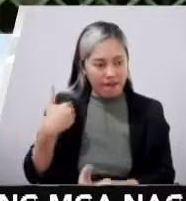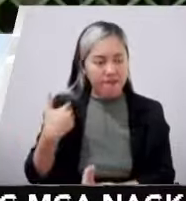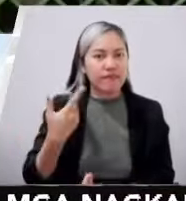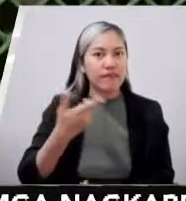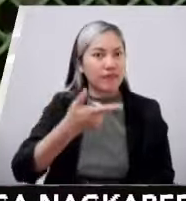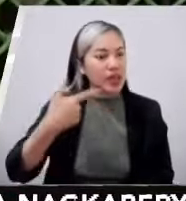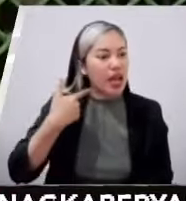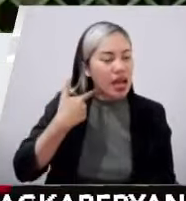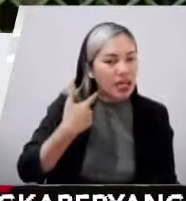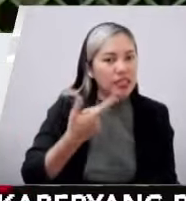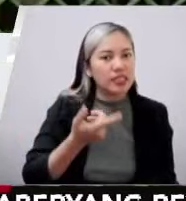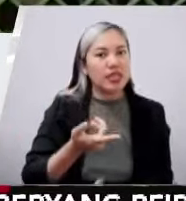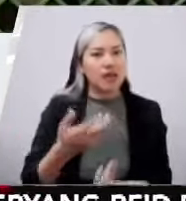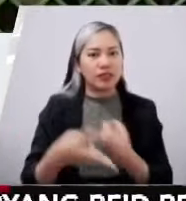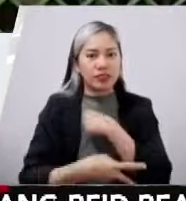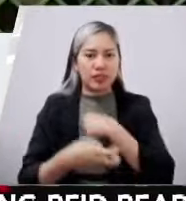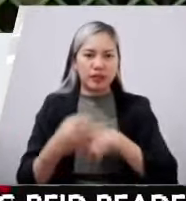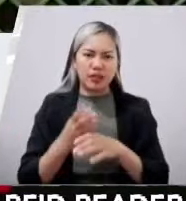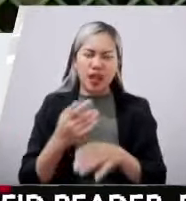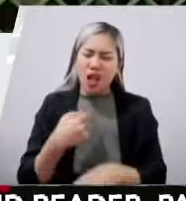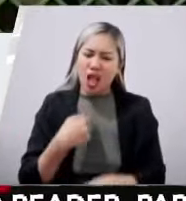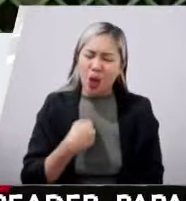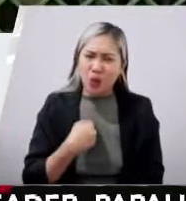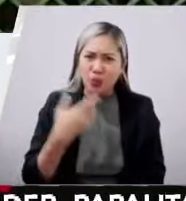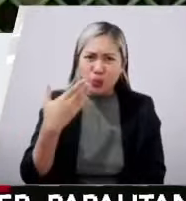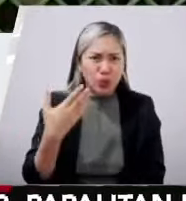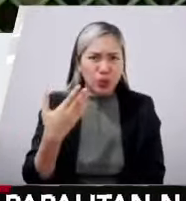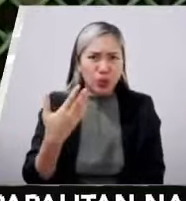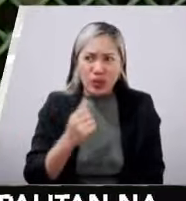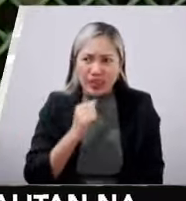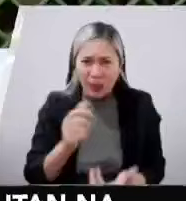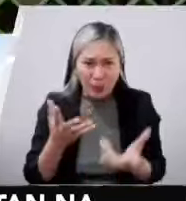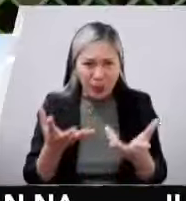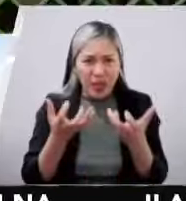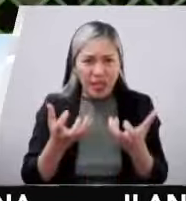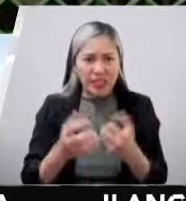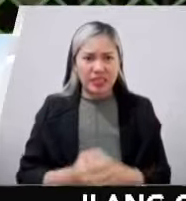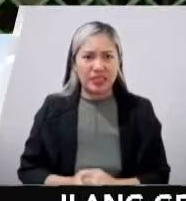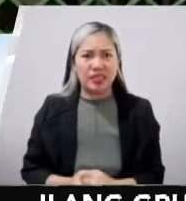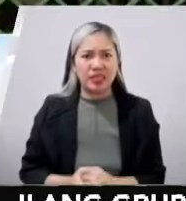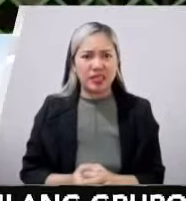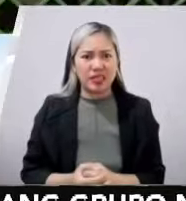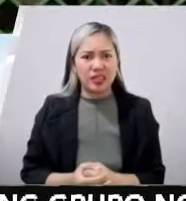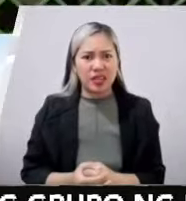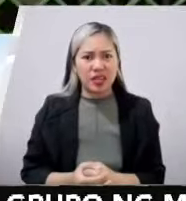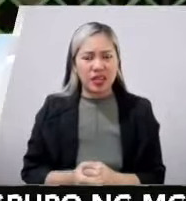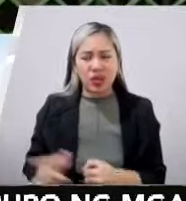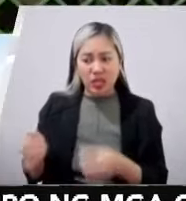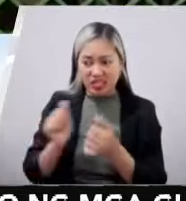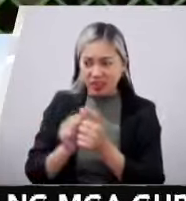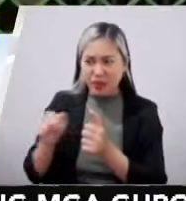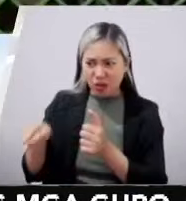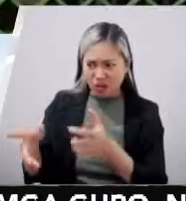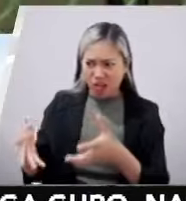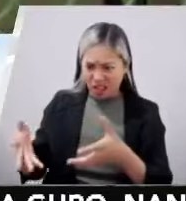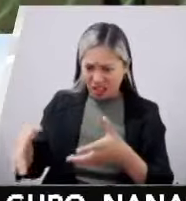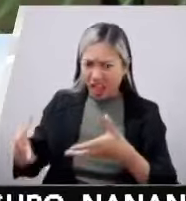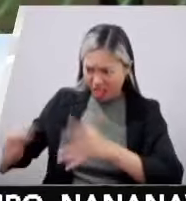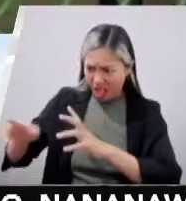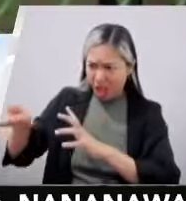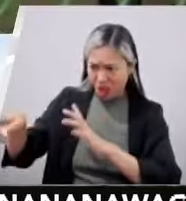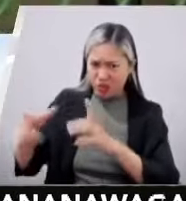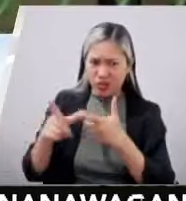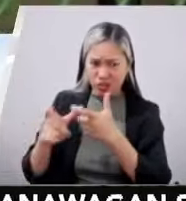ko naman po kagustuhan yun. Ibabarilin nga po siya nung kasama ko, kasi natakbo ko lang siya. Kahit takbo ka na, babaralin ka niyan.